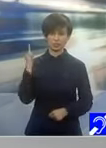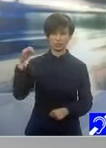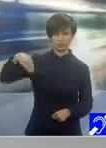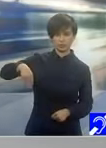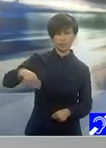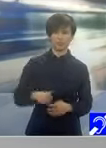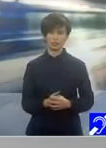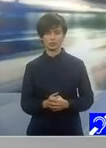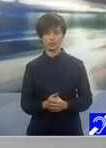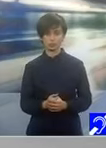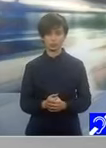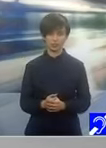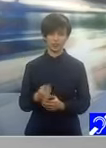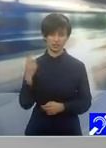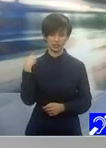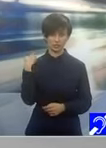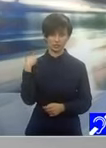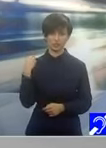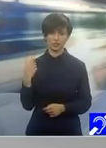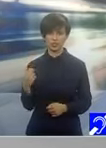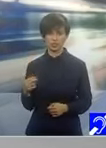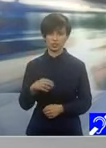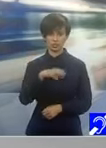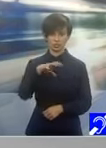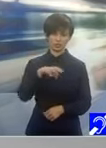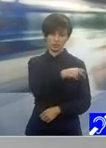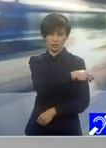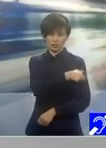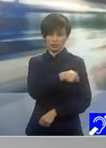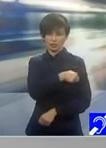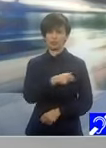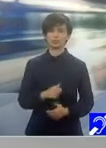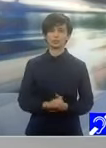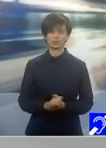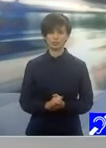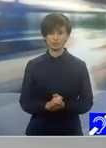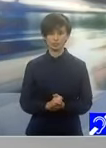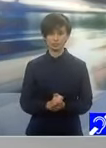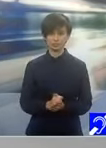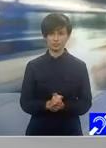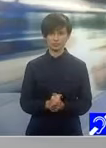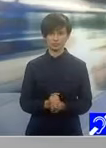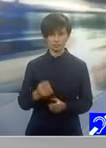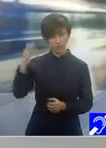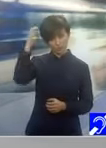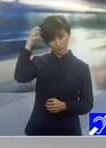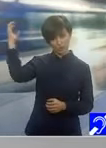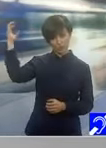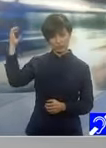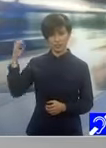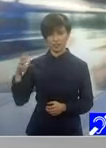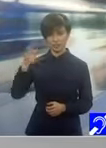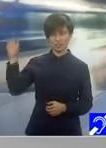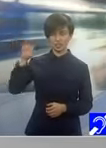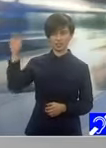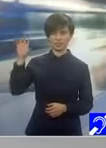al Consiliului Dirigent. Un rol foarte important, un mic guvern în Transilvania care trebuia să armonizeze...